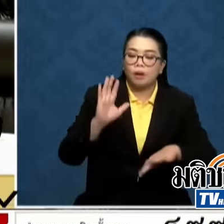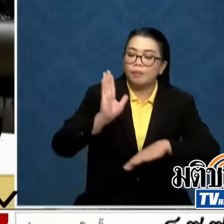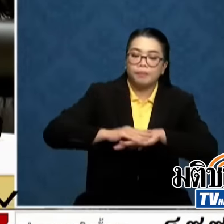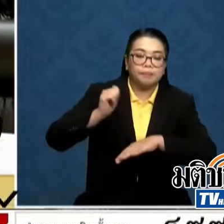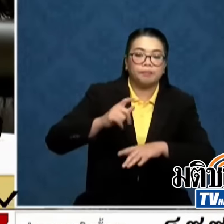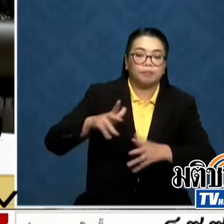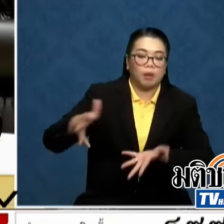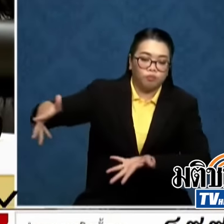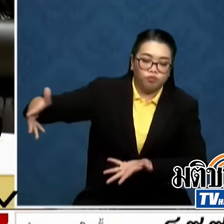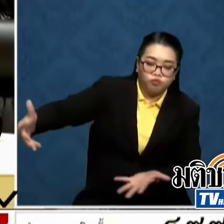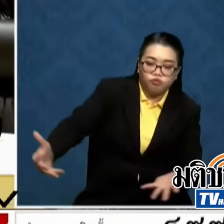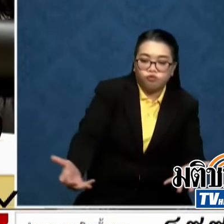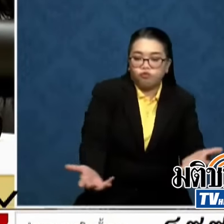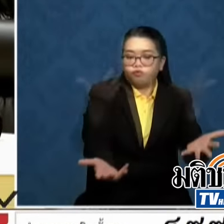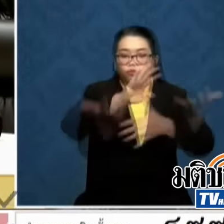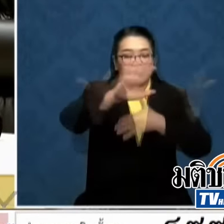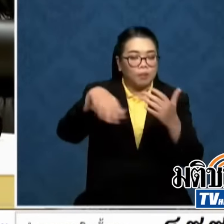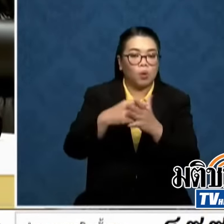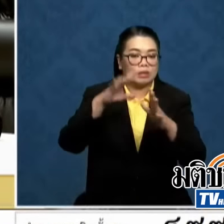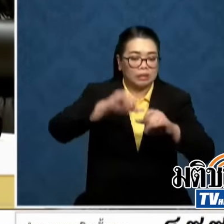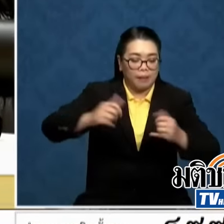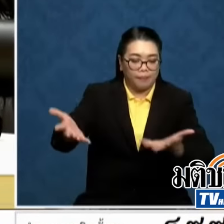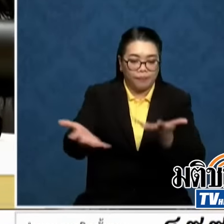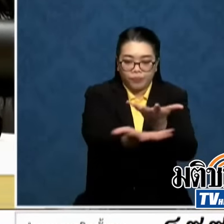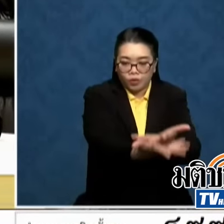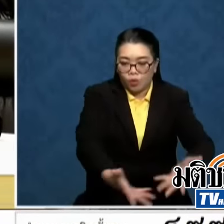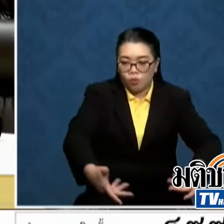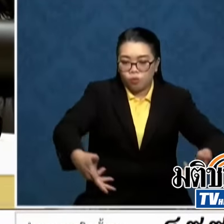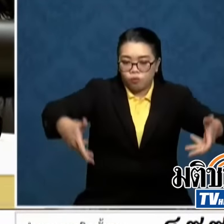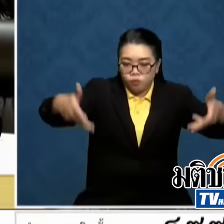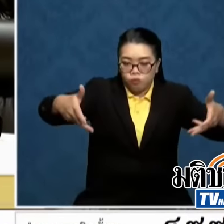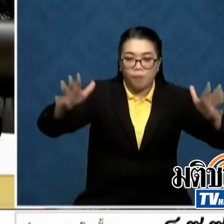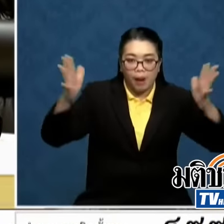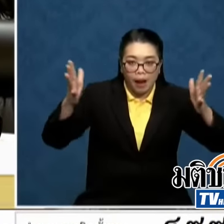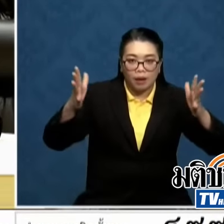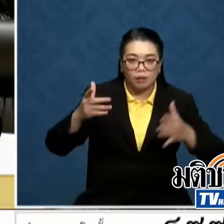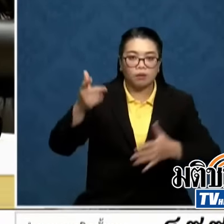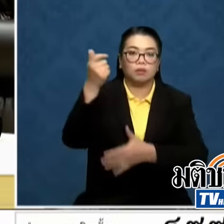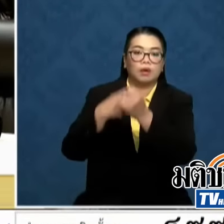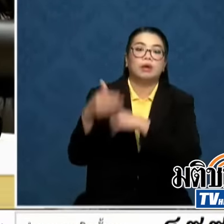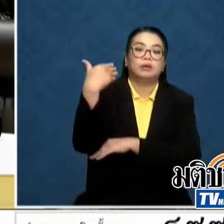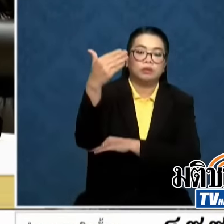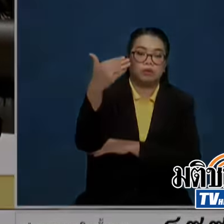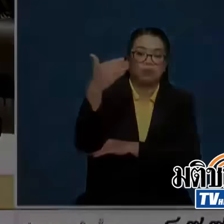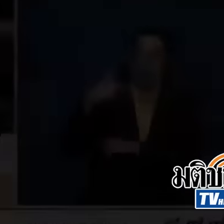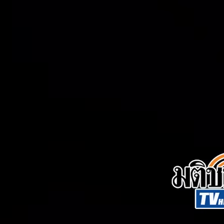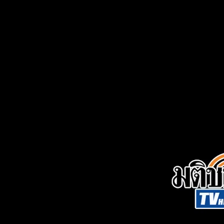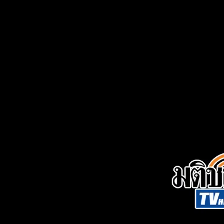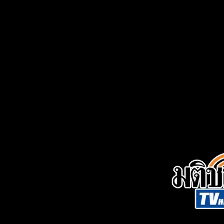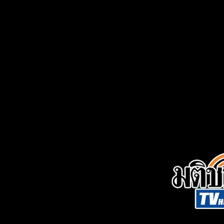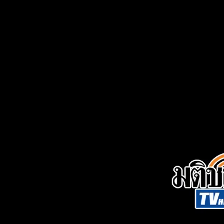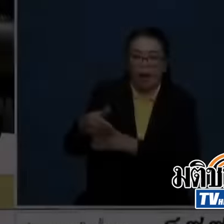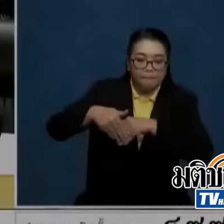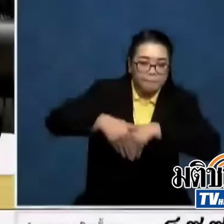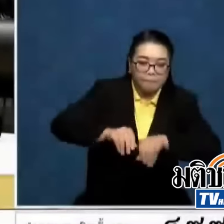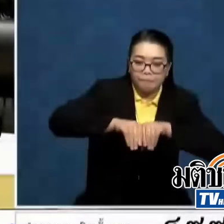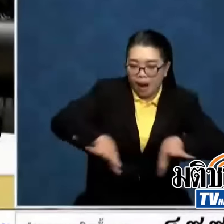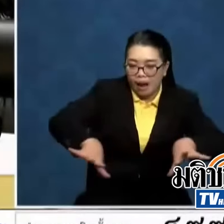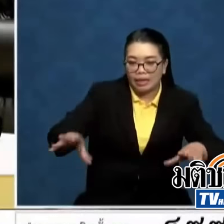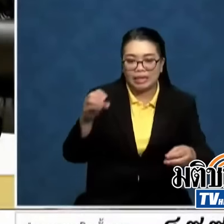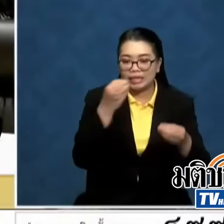ศษนั้นเรียบร้อยดีจับได้เยอะท่านชักธงเหลืองปล่อยปลาสายพันธุ์นักล่าไปกินลูก